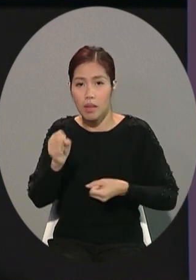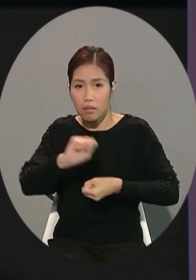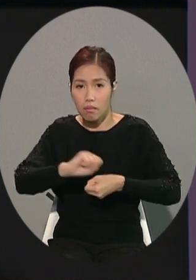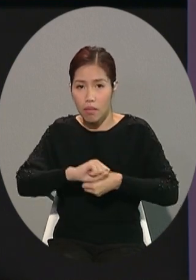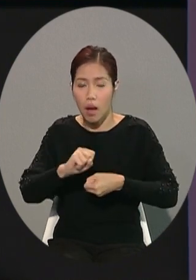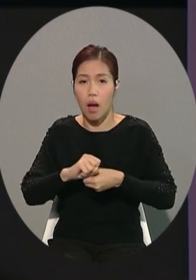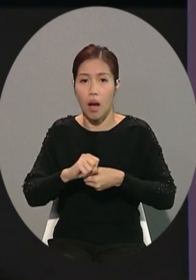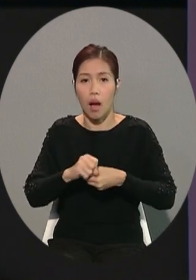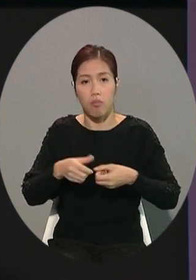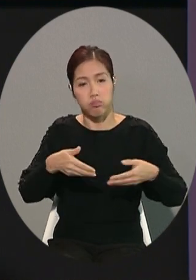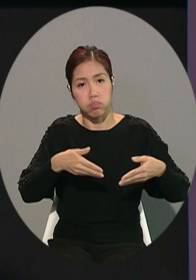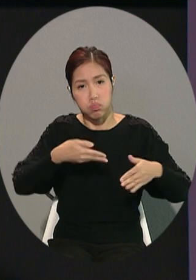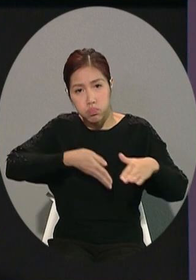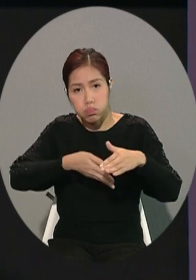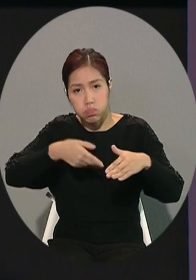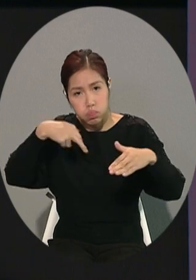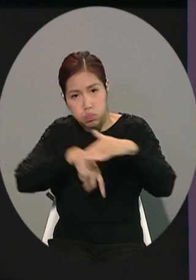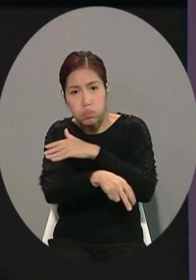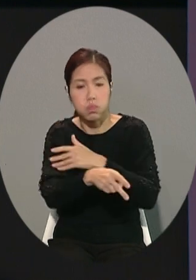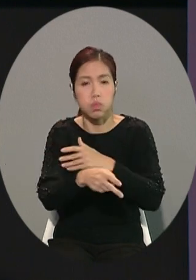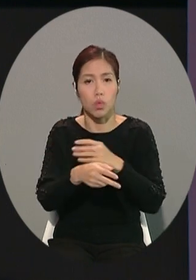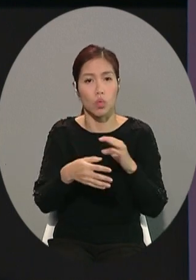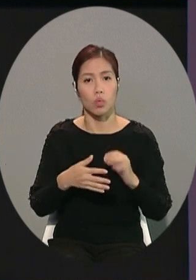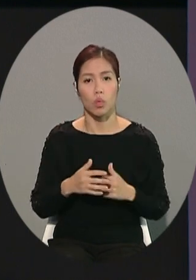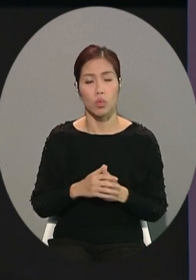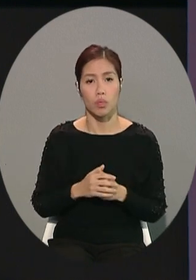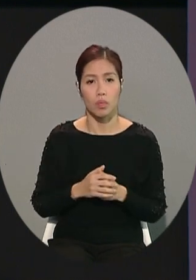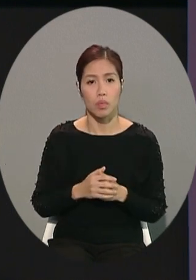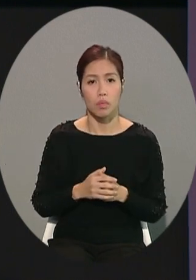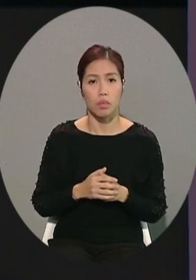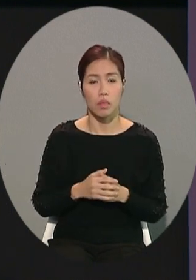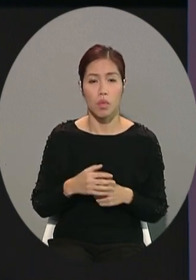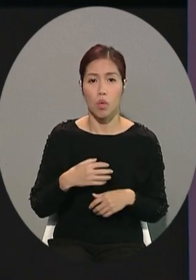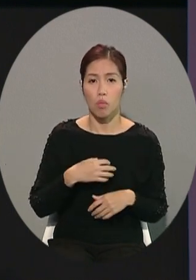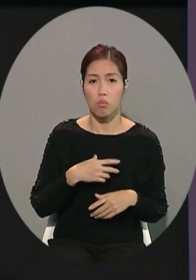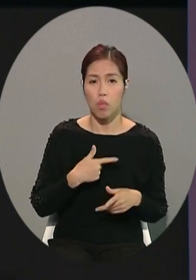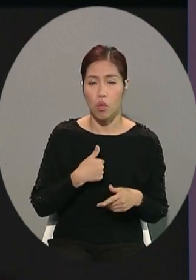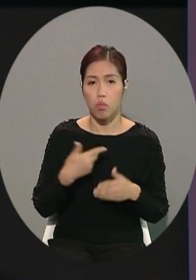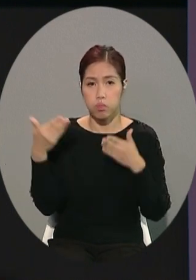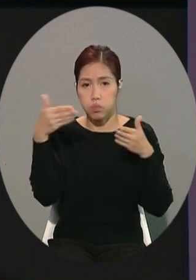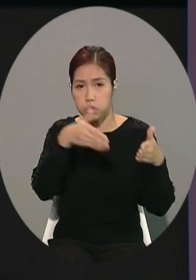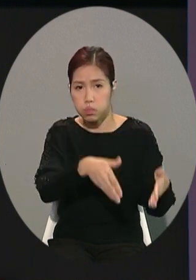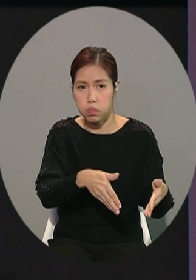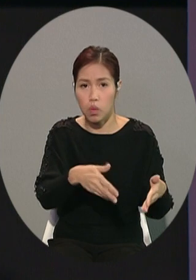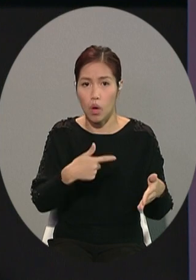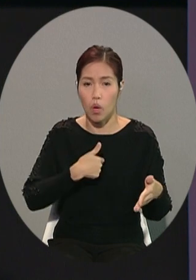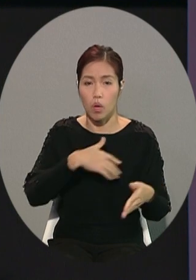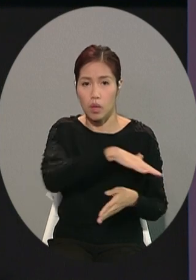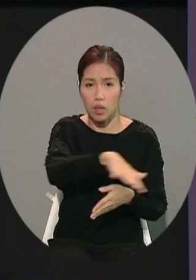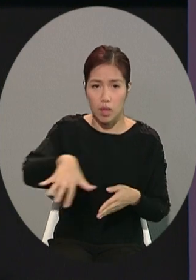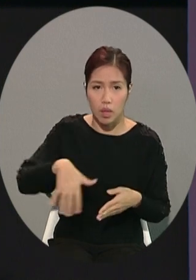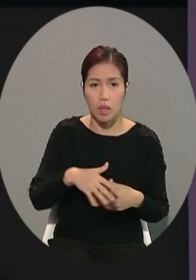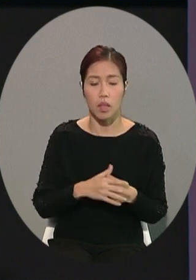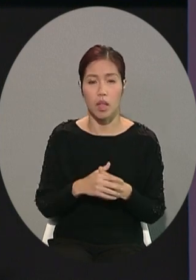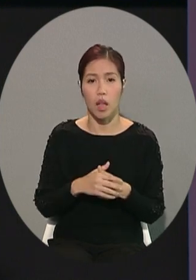嘅即係隧道啊等等，係去連接啊等等啦。咁反而我覺得即係就住翻去翻我哋真係城福居